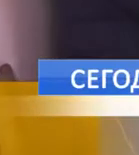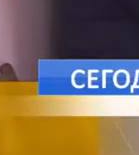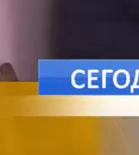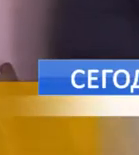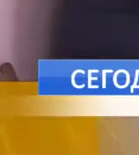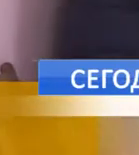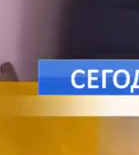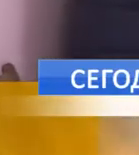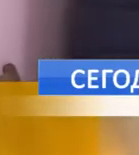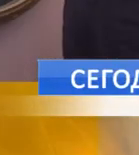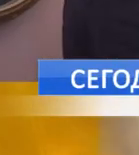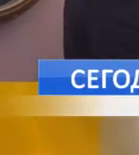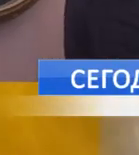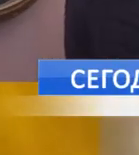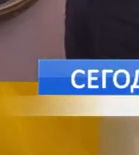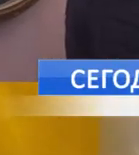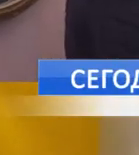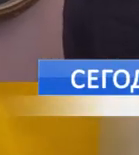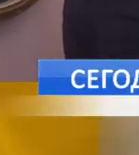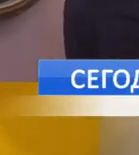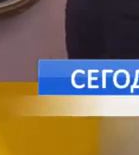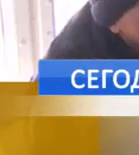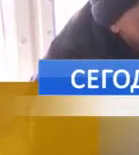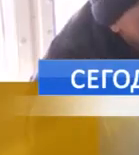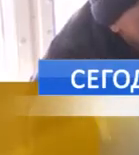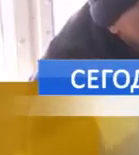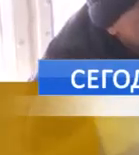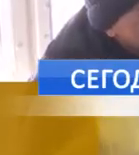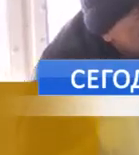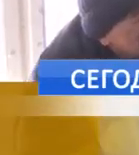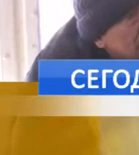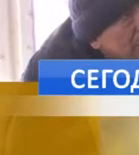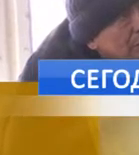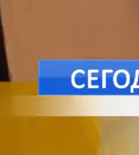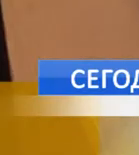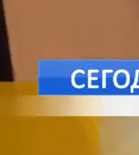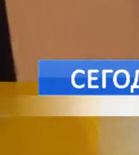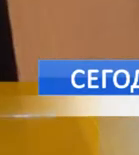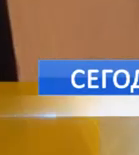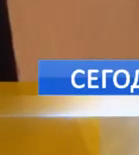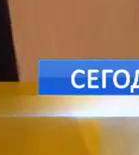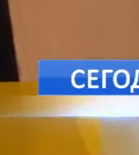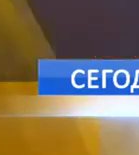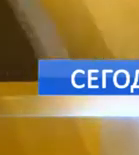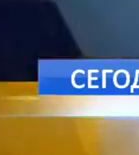Пришли, выслушали, посмотрели и взяли на карандаш. В этом году обещают решиться наболевшие проблемы жителей дачных